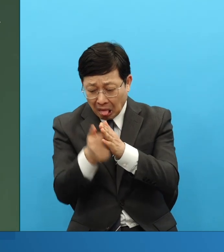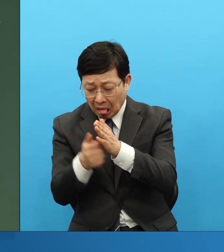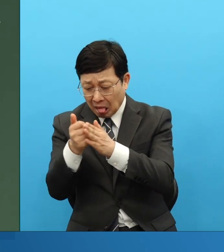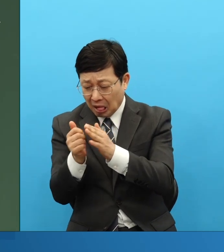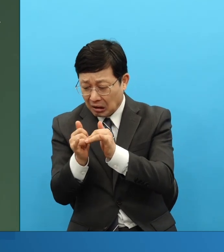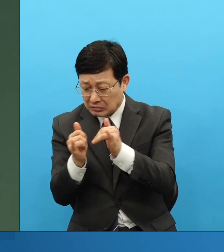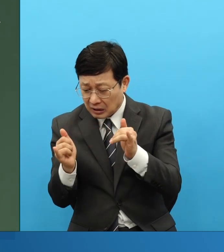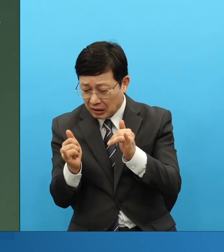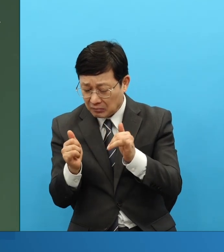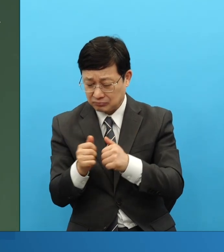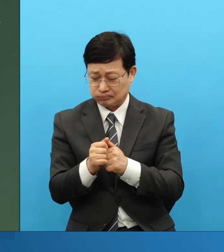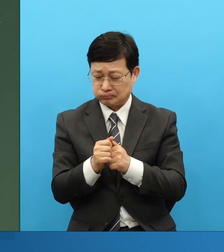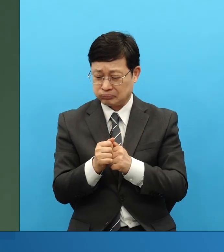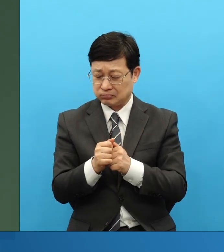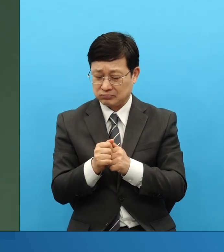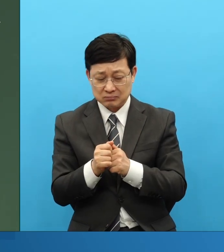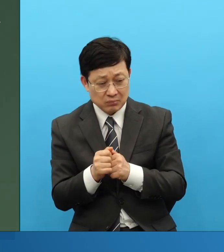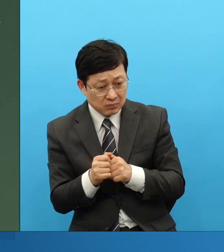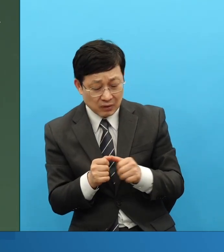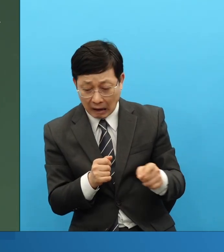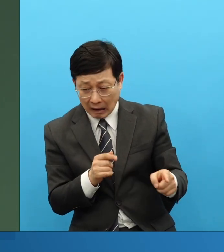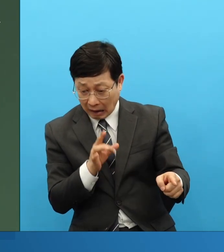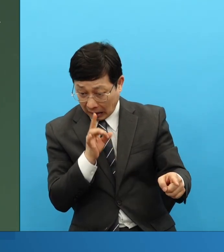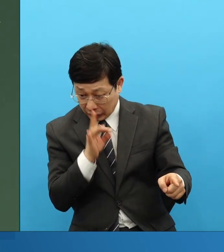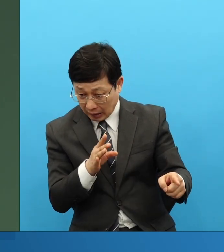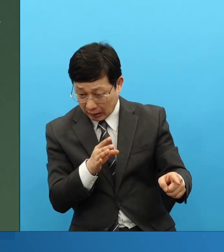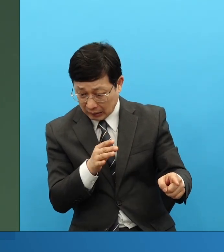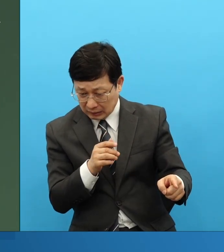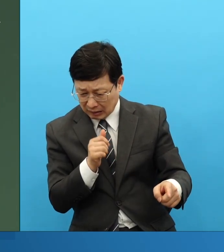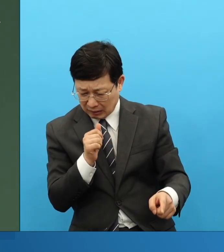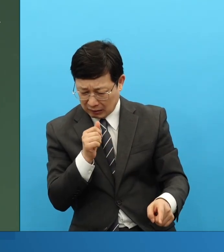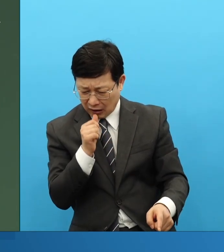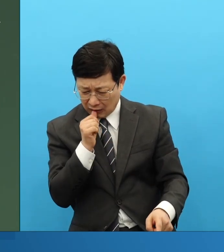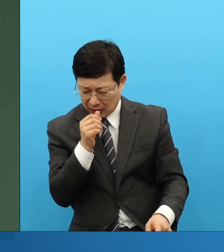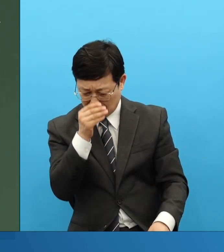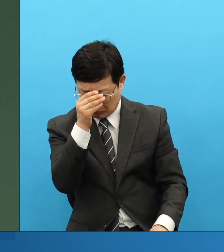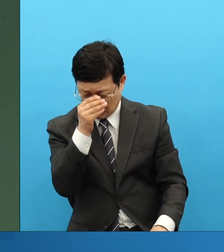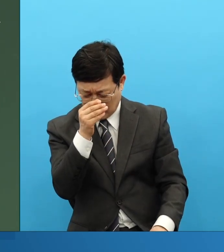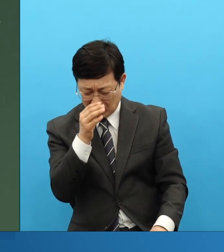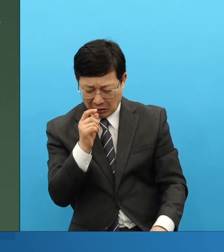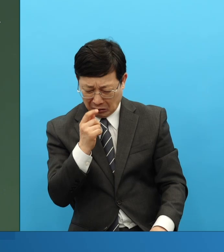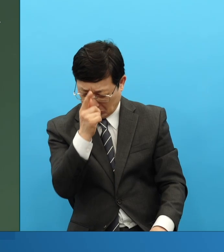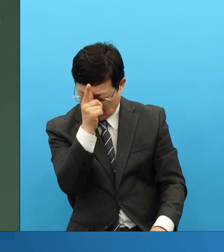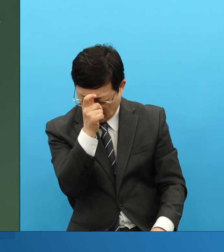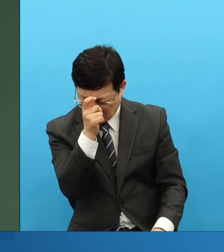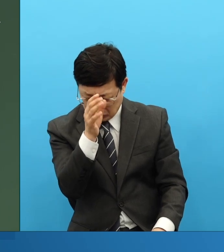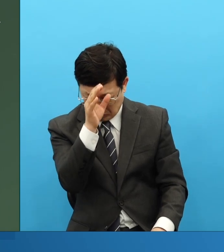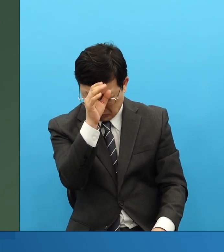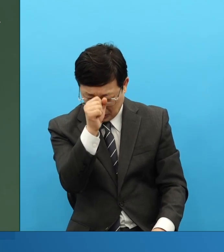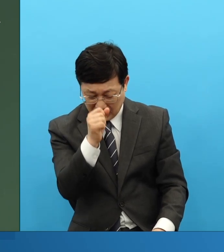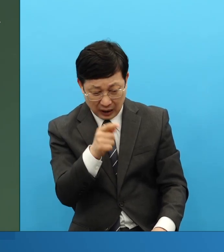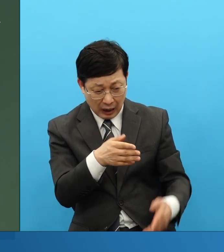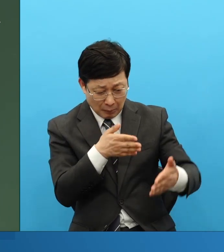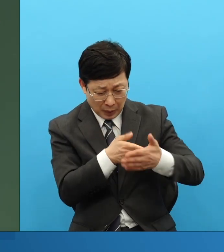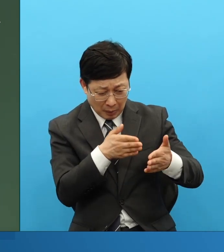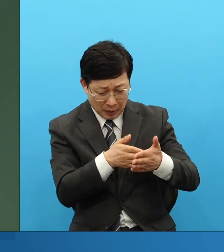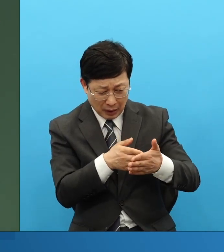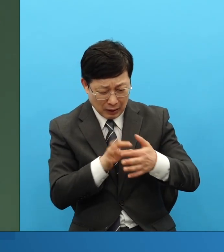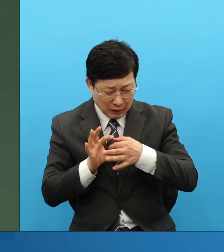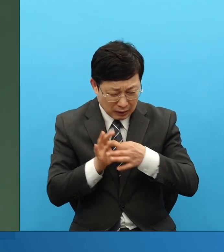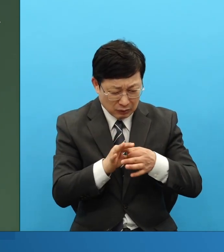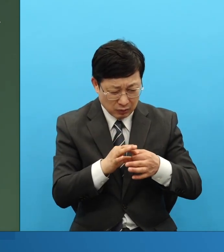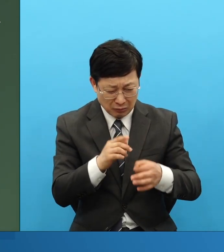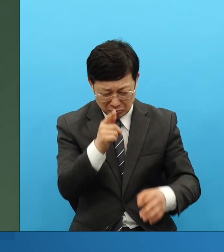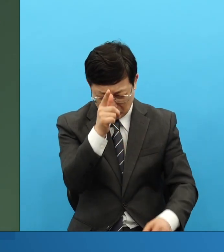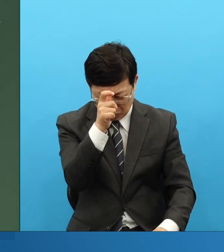안 되는 걸 자꾸 해요. And those who fail, they keep on doing things 그렇죠. that are not going to work. 아니, 안 되는 걸 자꾸 하면 안 되죠. That if you keep on working at the things that are not going to